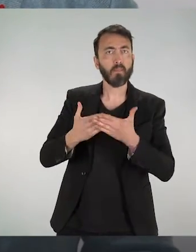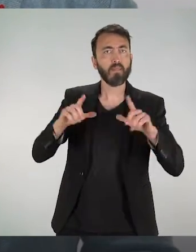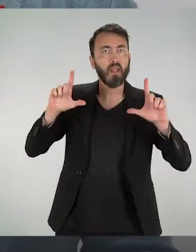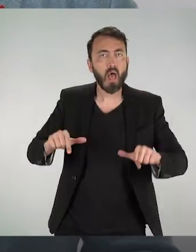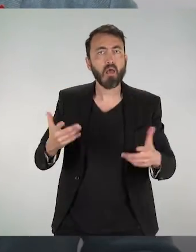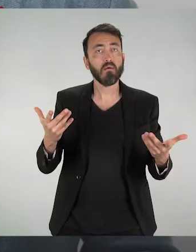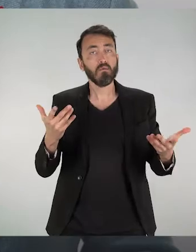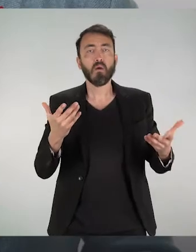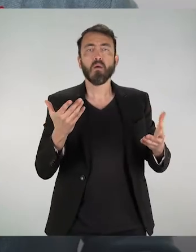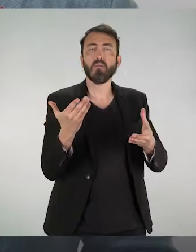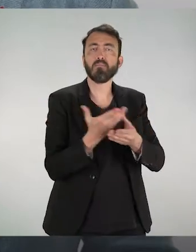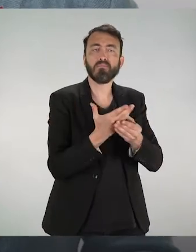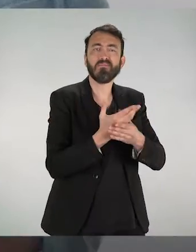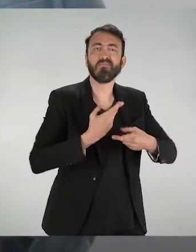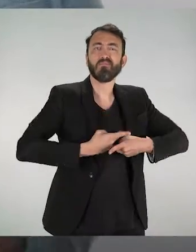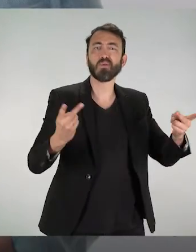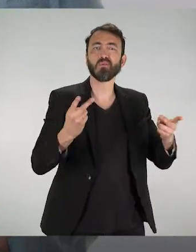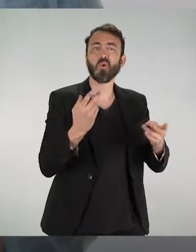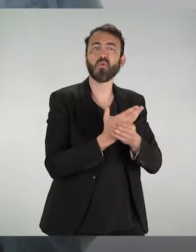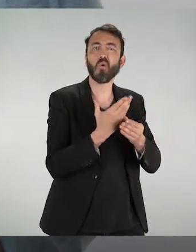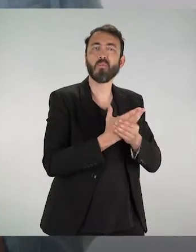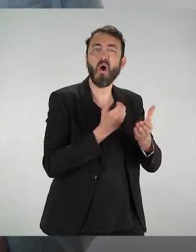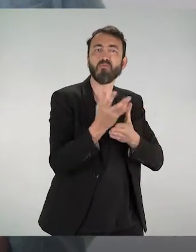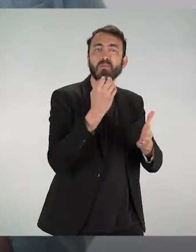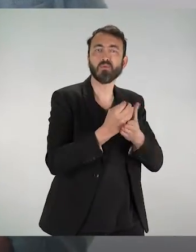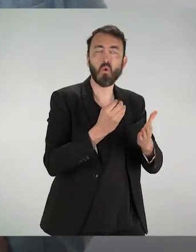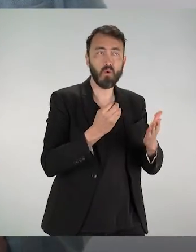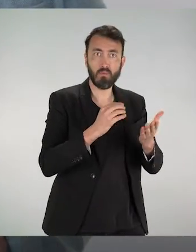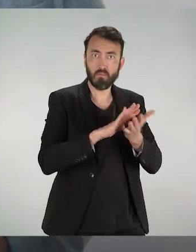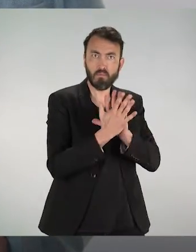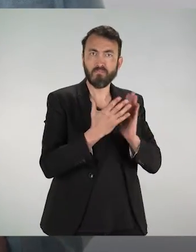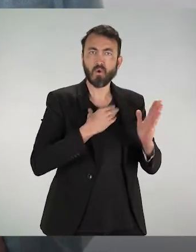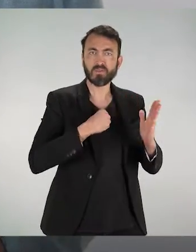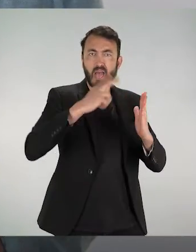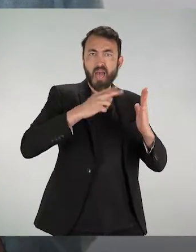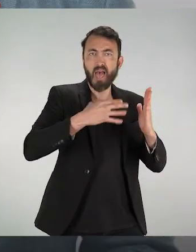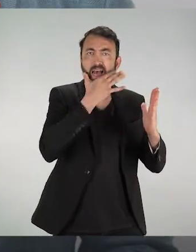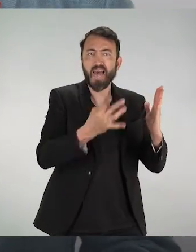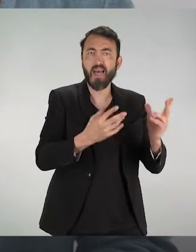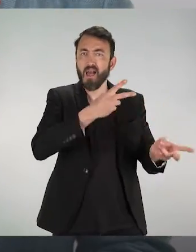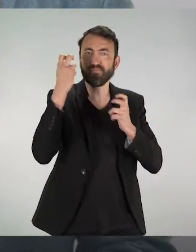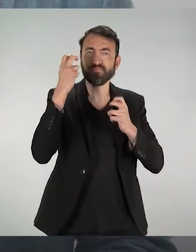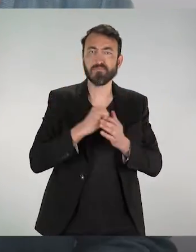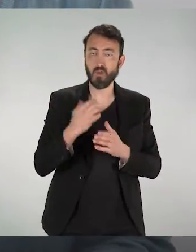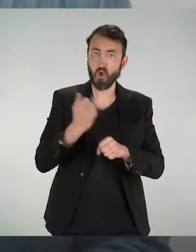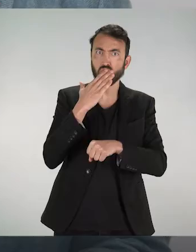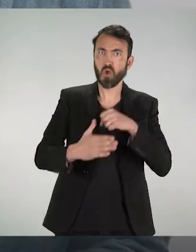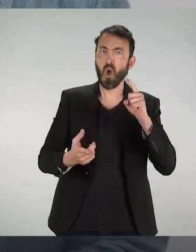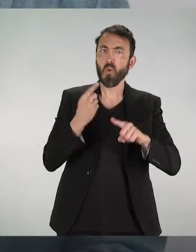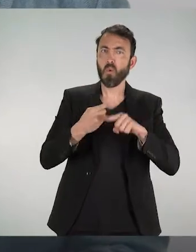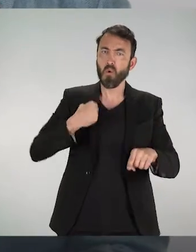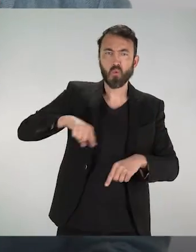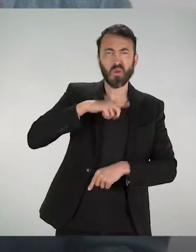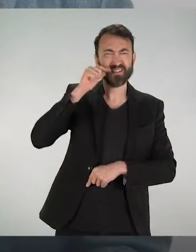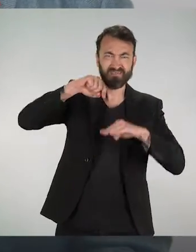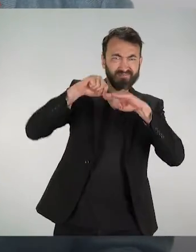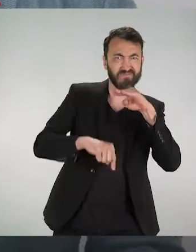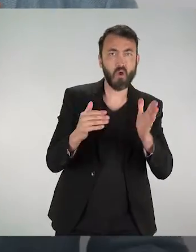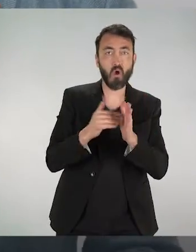à lire et à comprendre, le FALC. Pour renforcer la mobilisation autour de cet enjeu primordial, le Premier ministre a engagé un plan